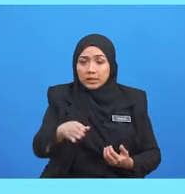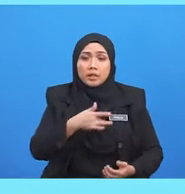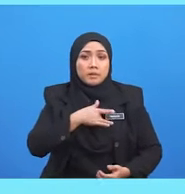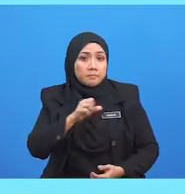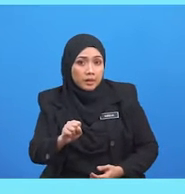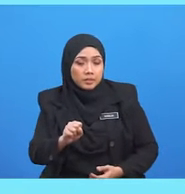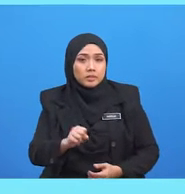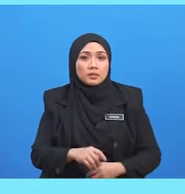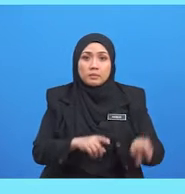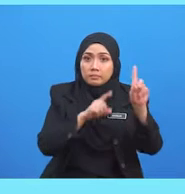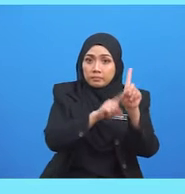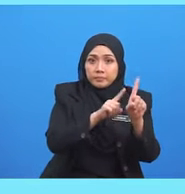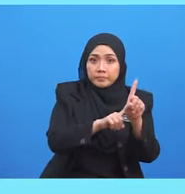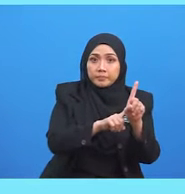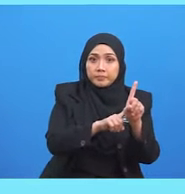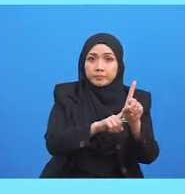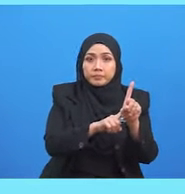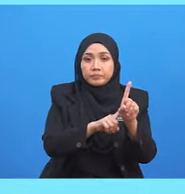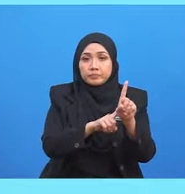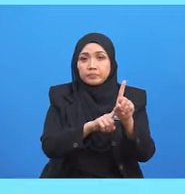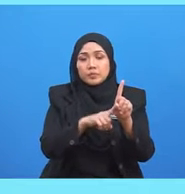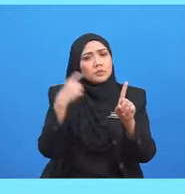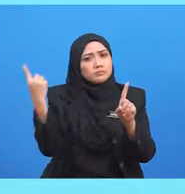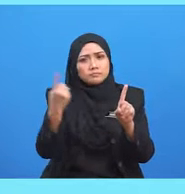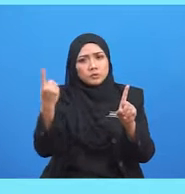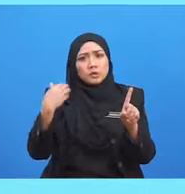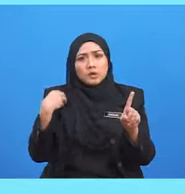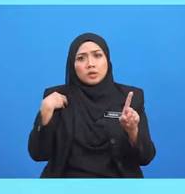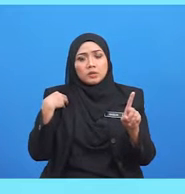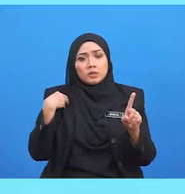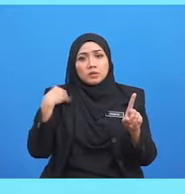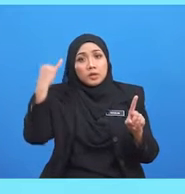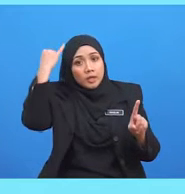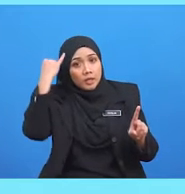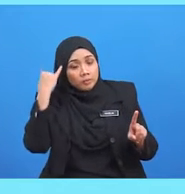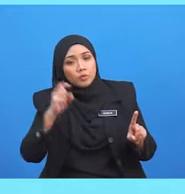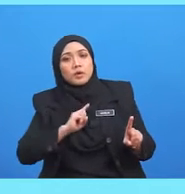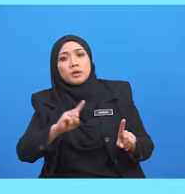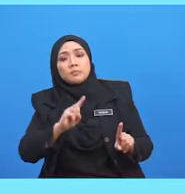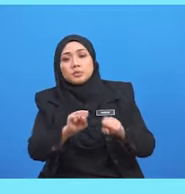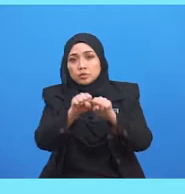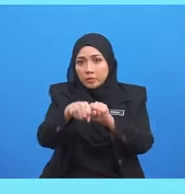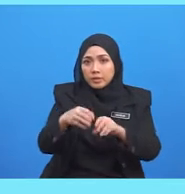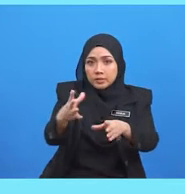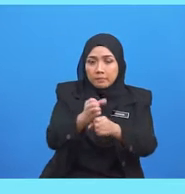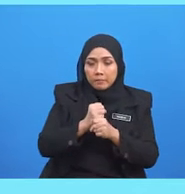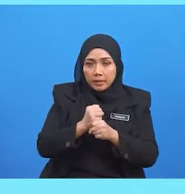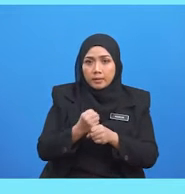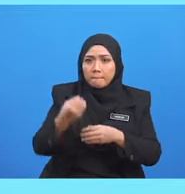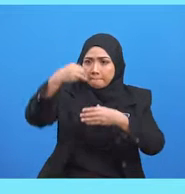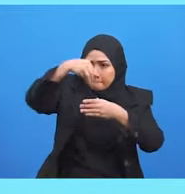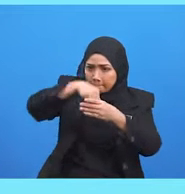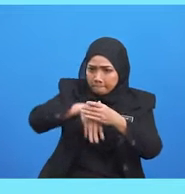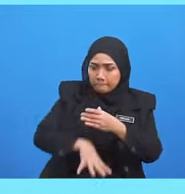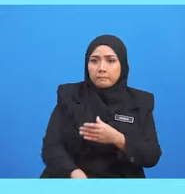iman ialah pertama, sentiasa mendalami ilmu agama supaya dapat